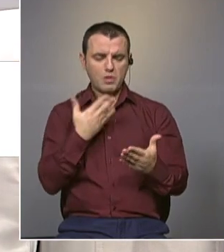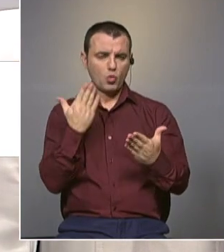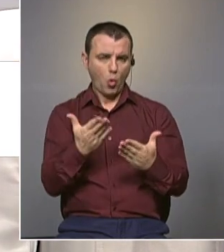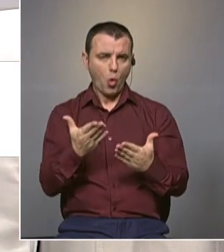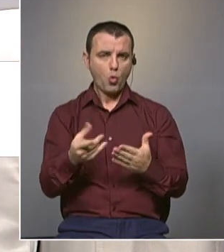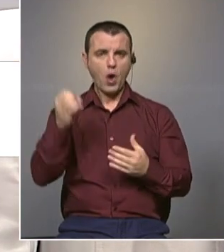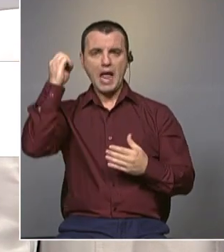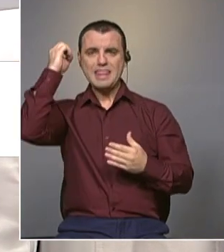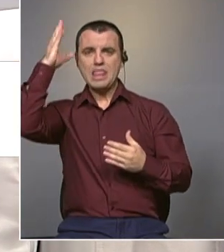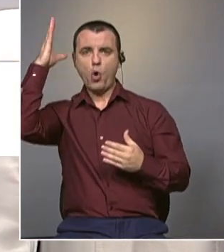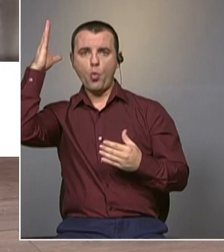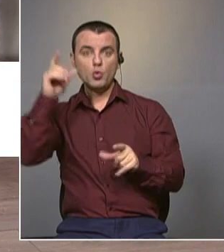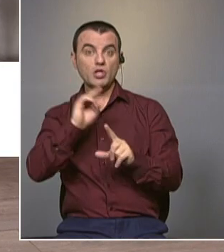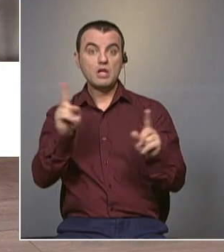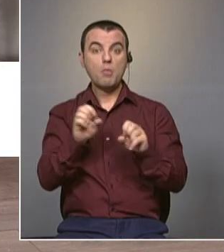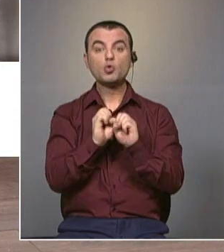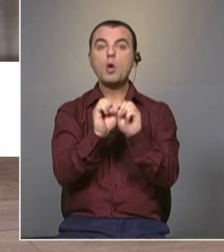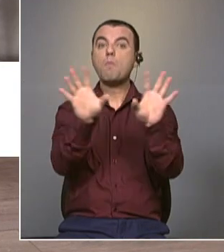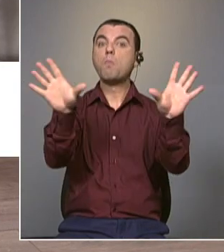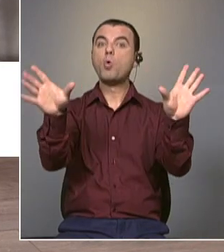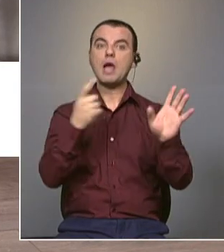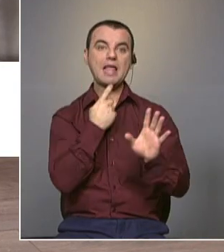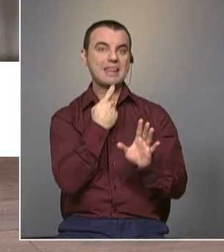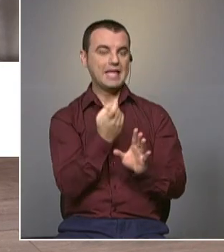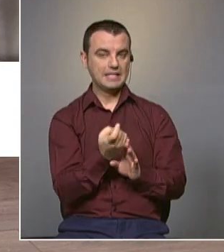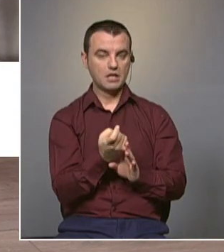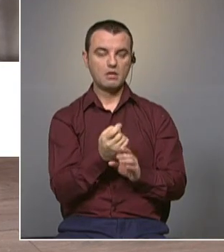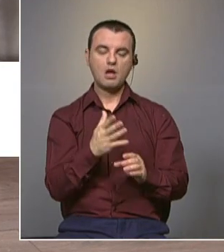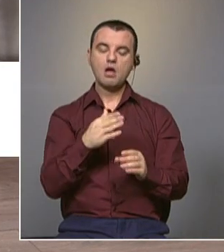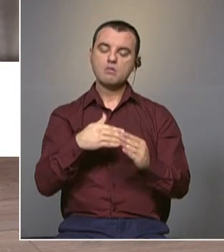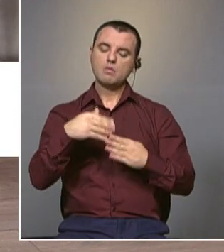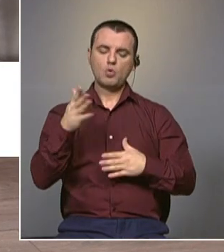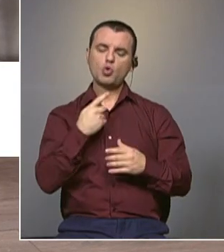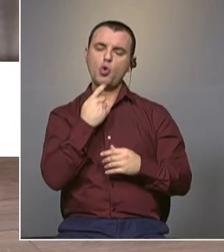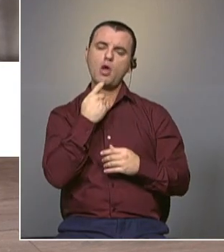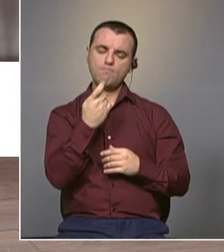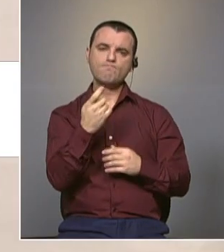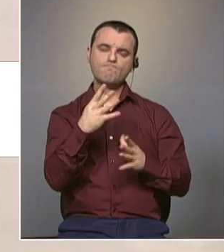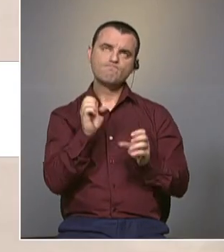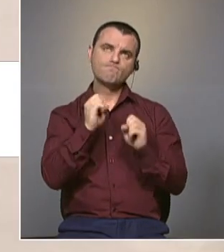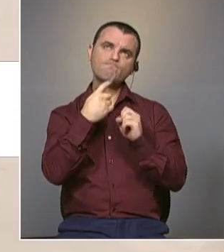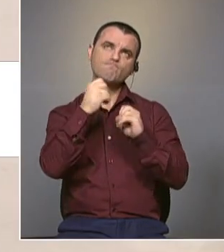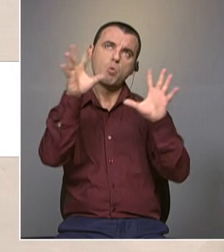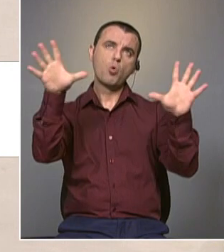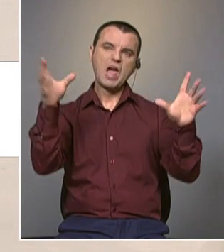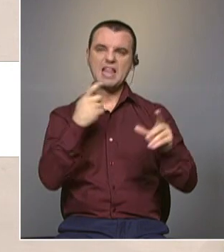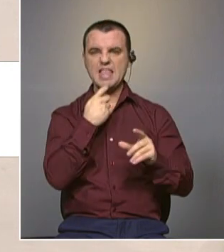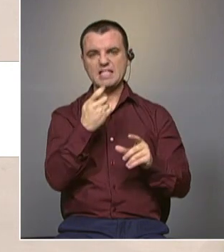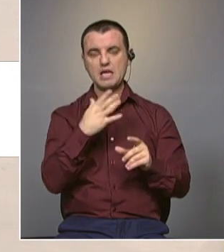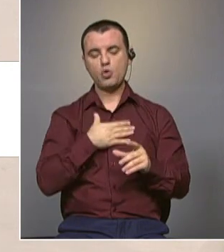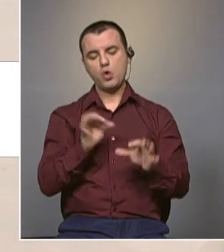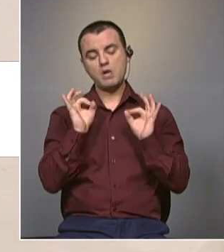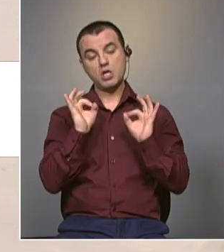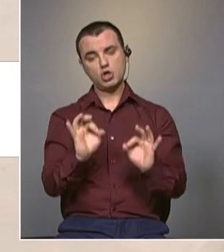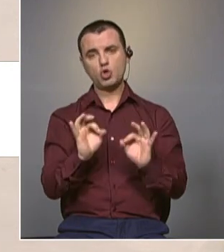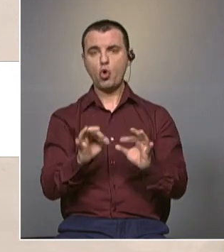или по-скоро популярен по-скоро е езика? По-скоро е популярен езика, въпреки че си има и строго научната част с препратките и библиографията,